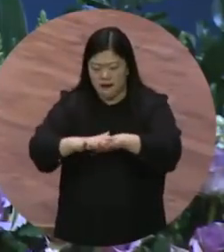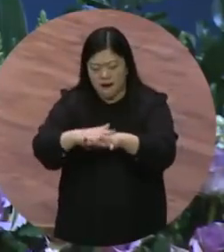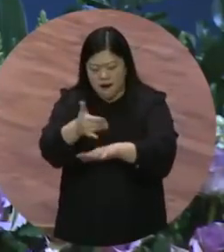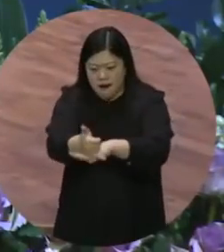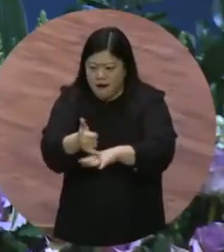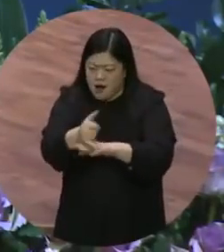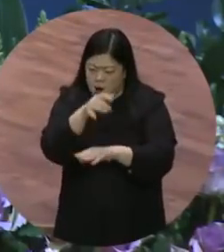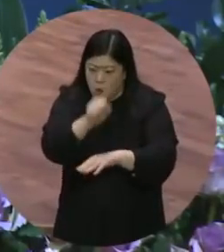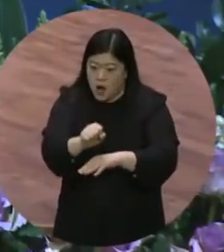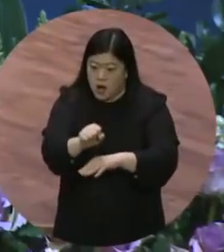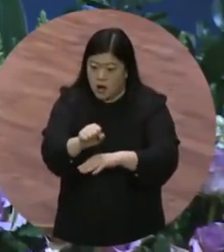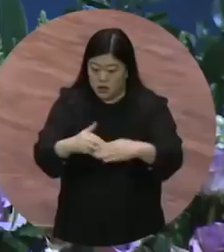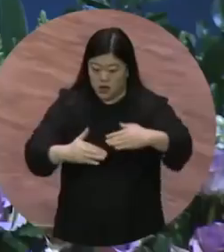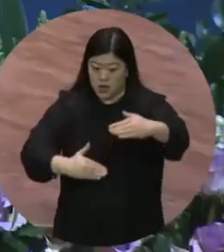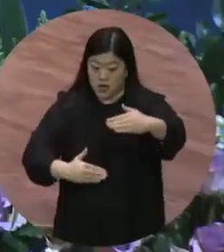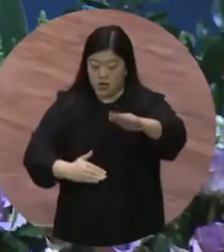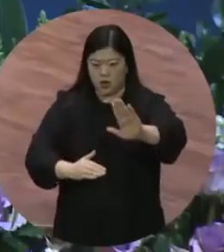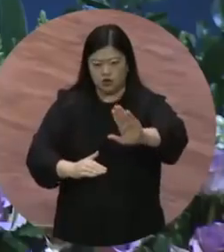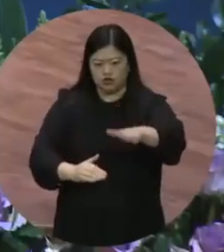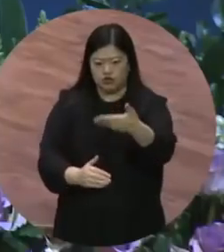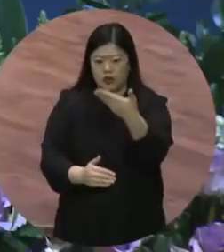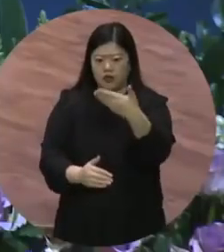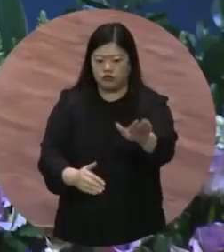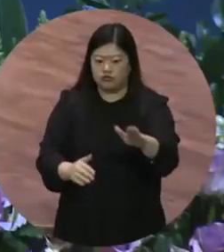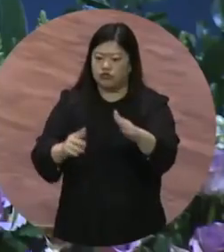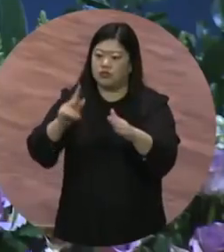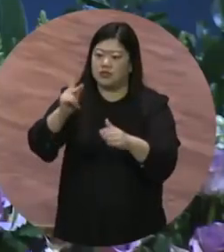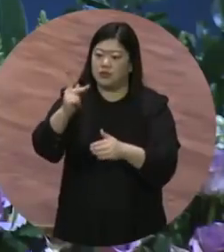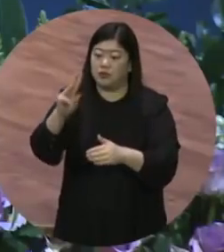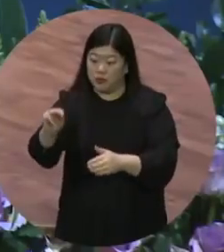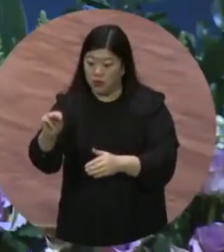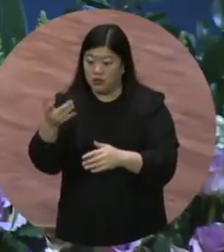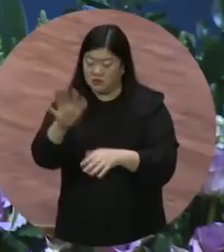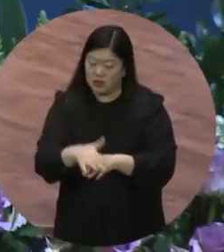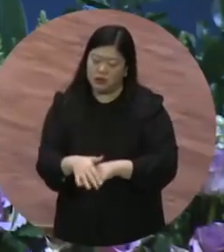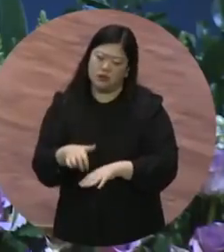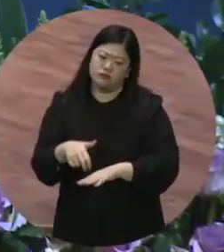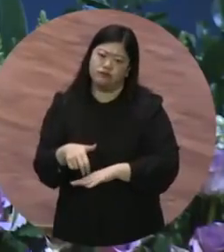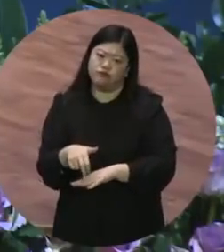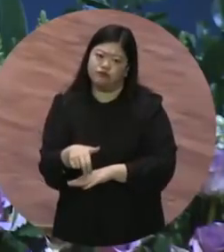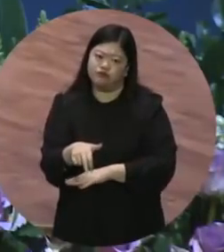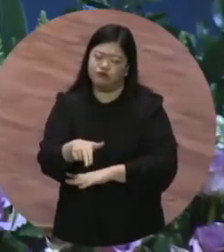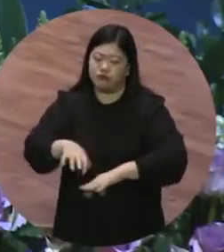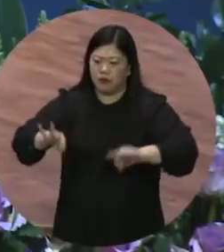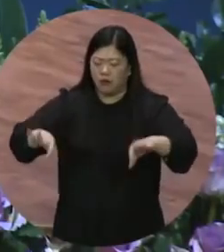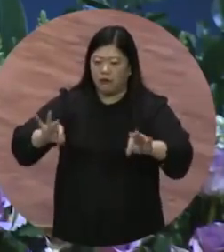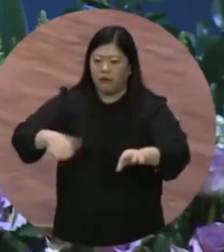거리가 909km지만 그렇게 오랜 시간이 걸리지 않는